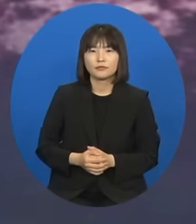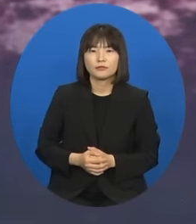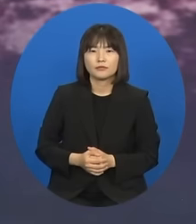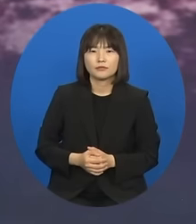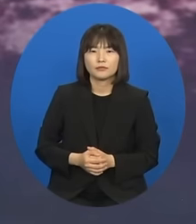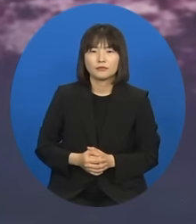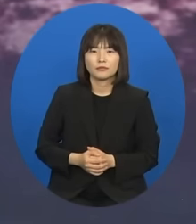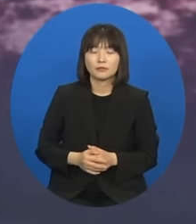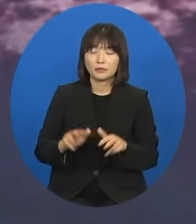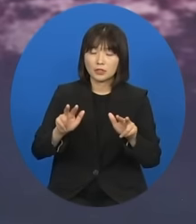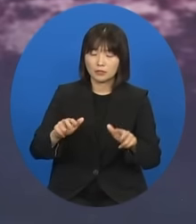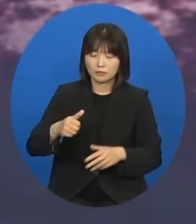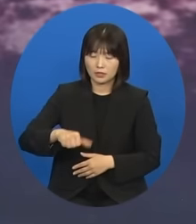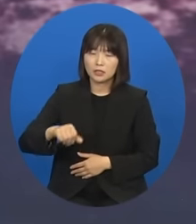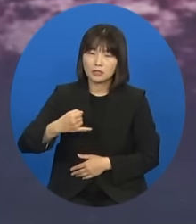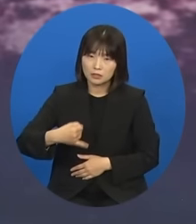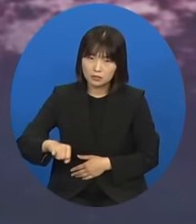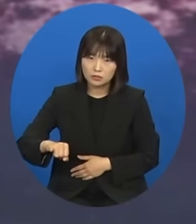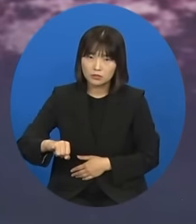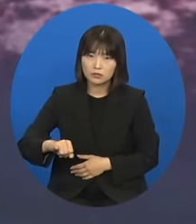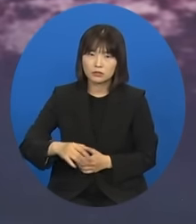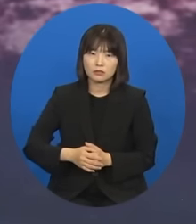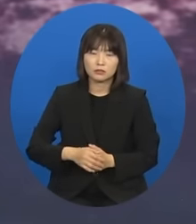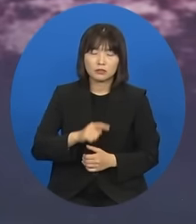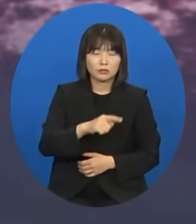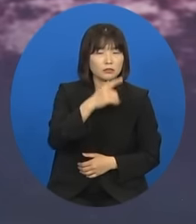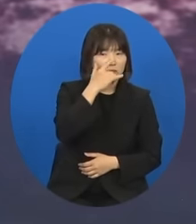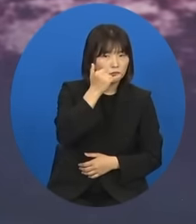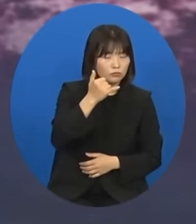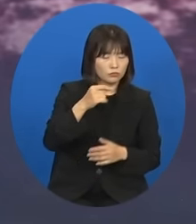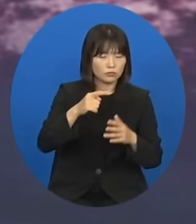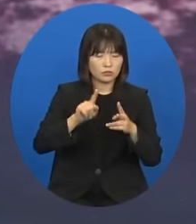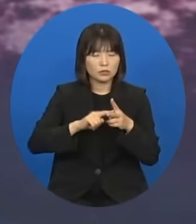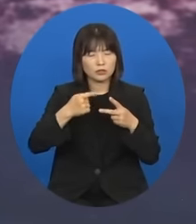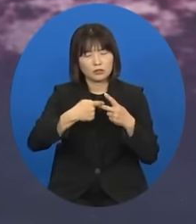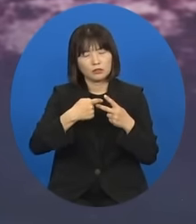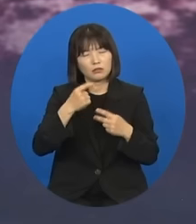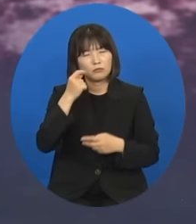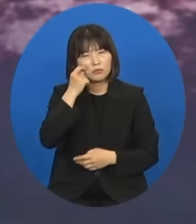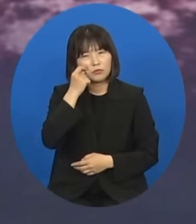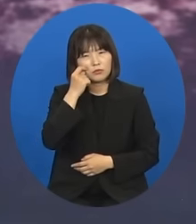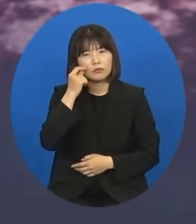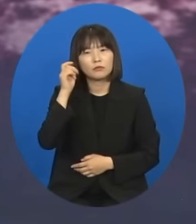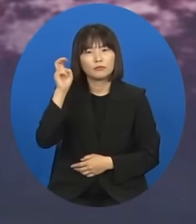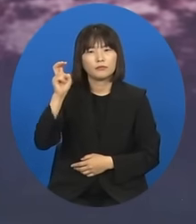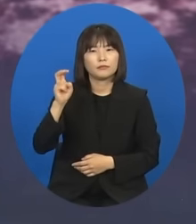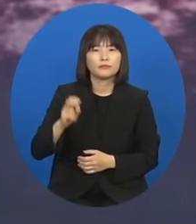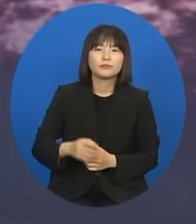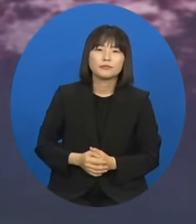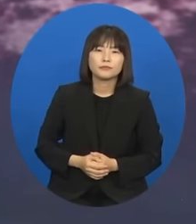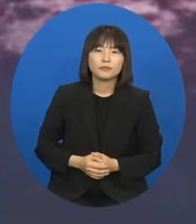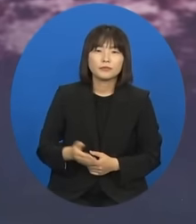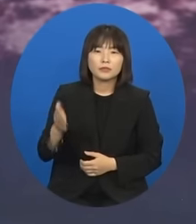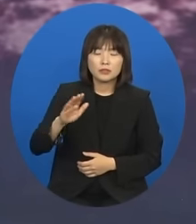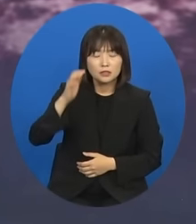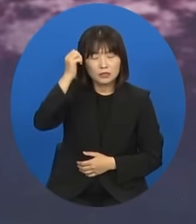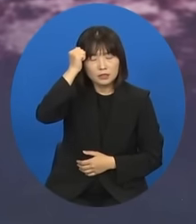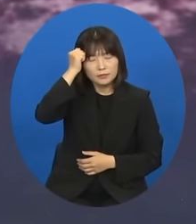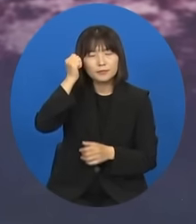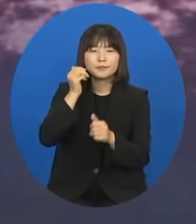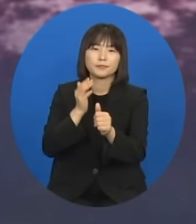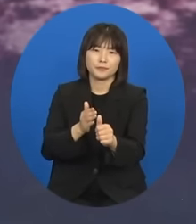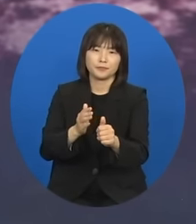비록 지금 자녀들은 그런 부모를 이해하지 못할 수 있습니다 그런데 여러분 기억하셔야합니다